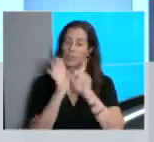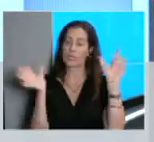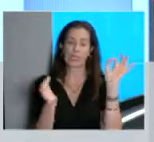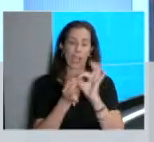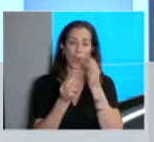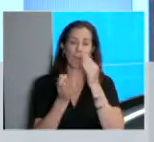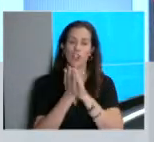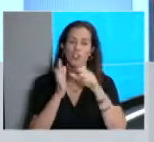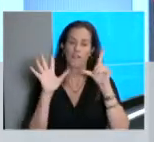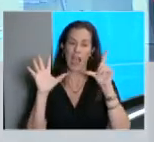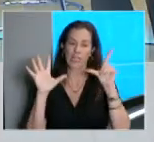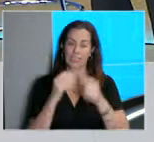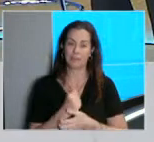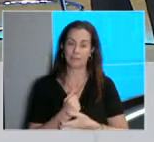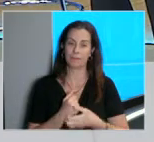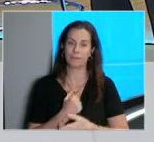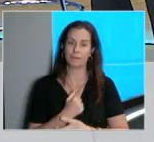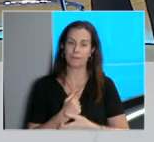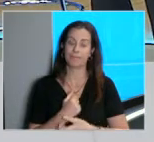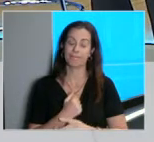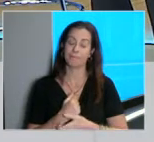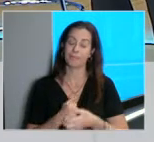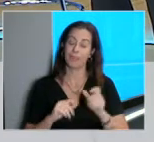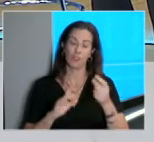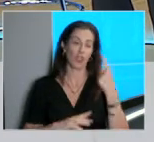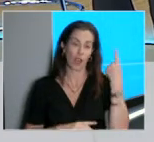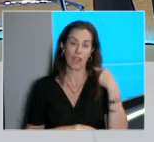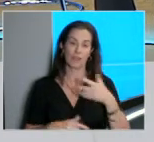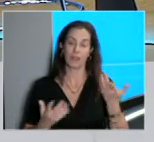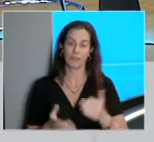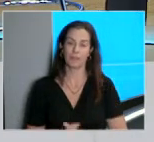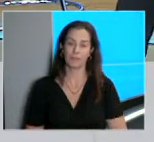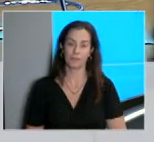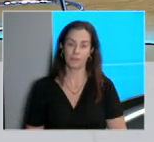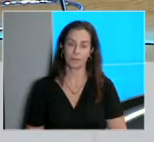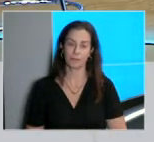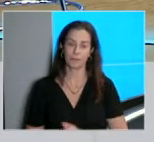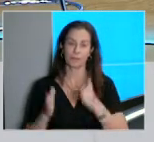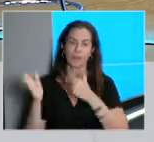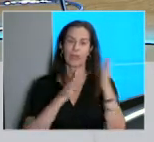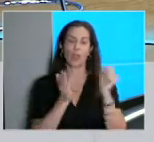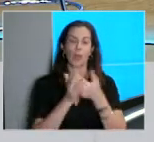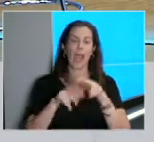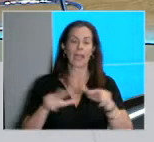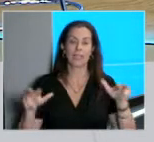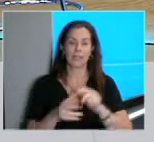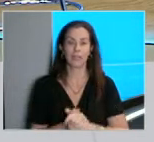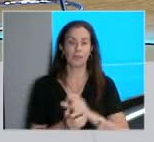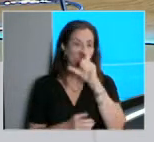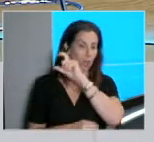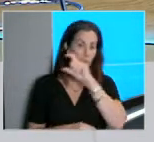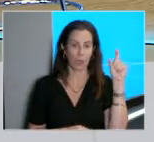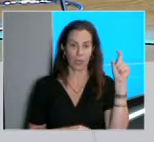בת 17, והנה האושר שהיה שבוע לפני כן. ובעיתון הארץ, הכותרת